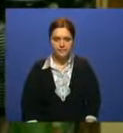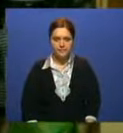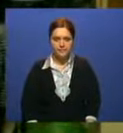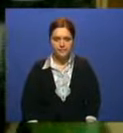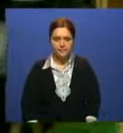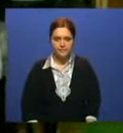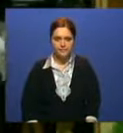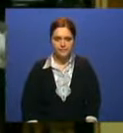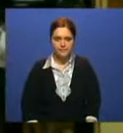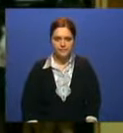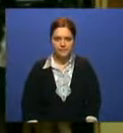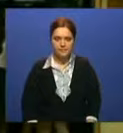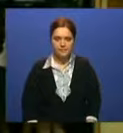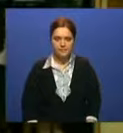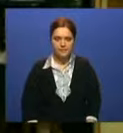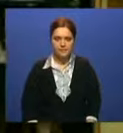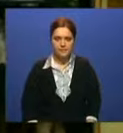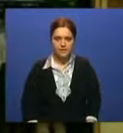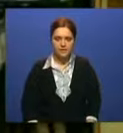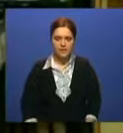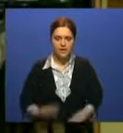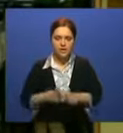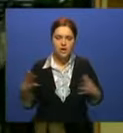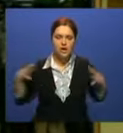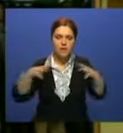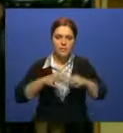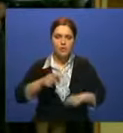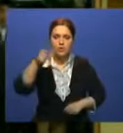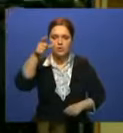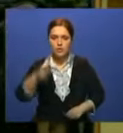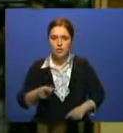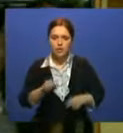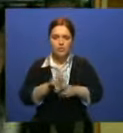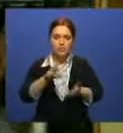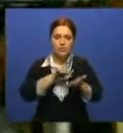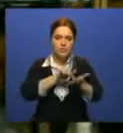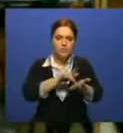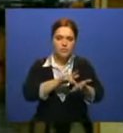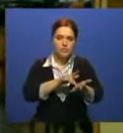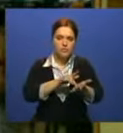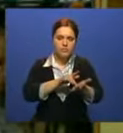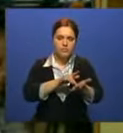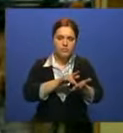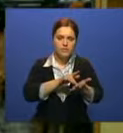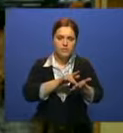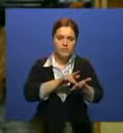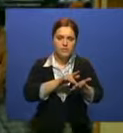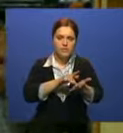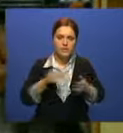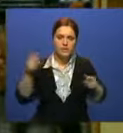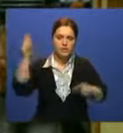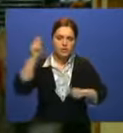таких направлений когда объединяет людей объединяет детей именно в походах в в экспедициях из